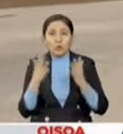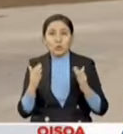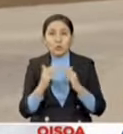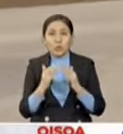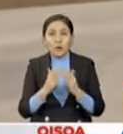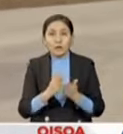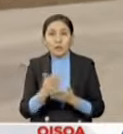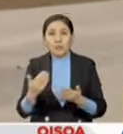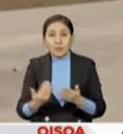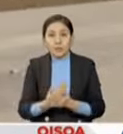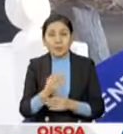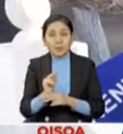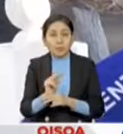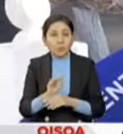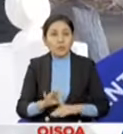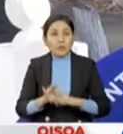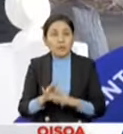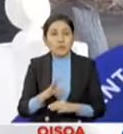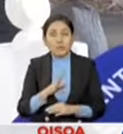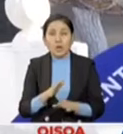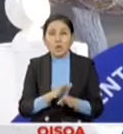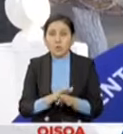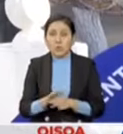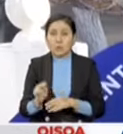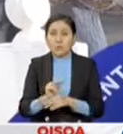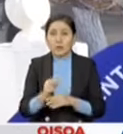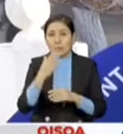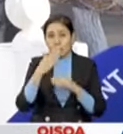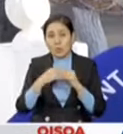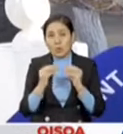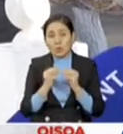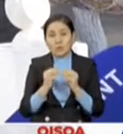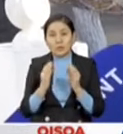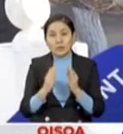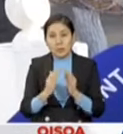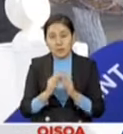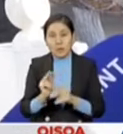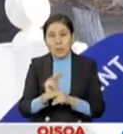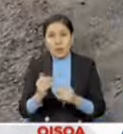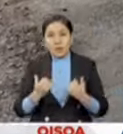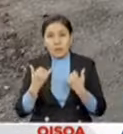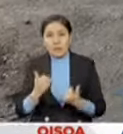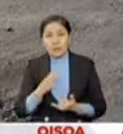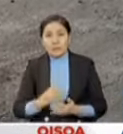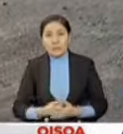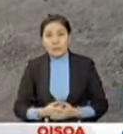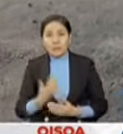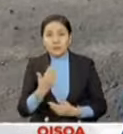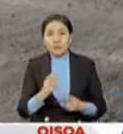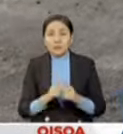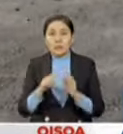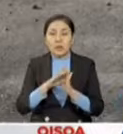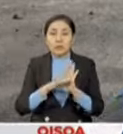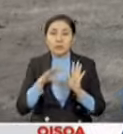bir yengil joriy ta'mirdan o'tkazildi. To'liq ta'mirdan bir 10 dan oshiq xonadon ta'mirlab berildi. Shuningdek,